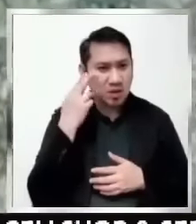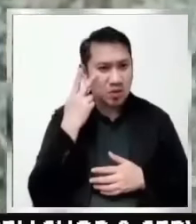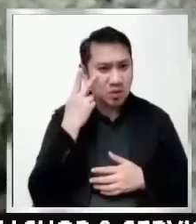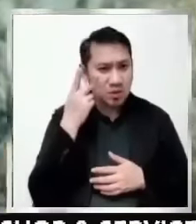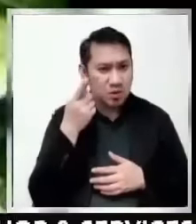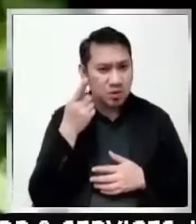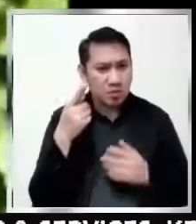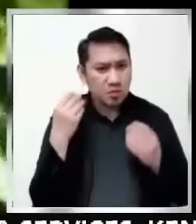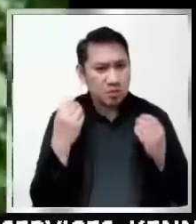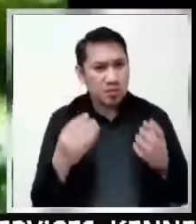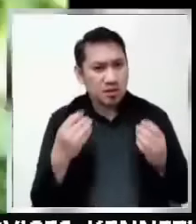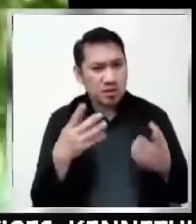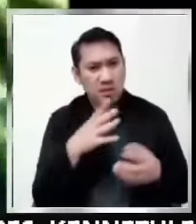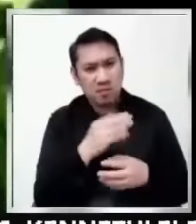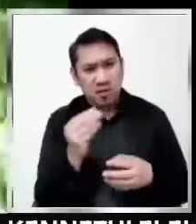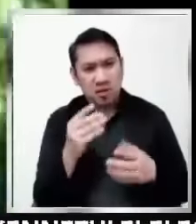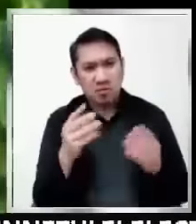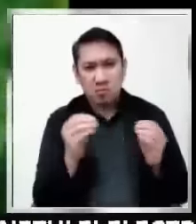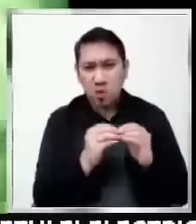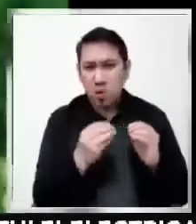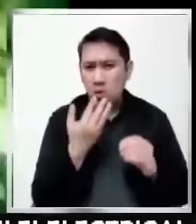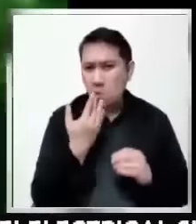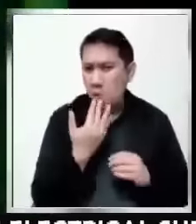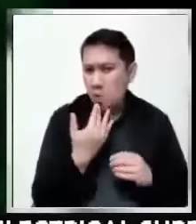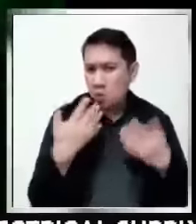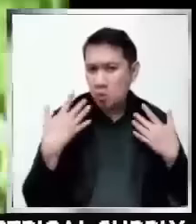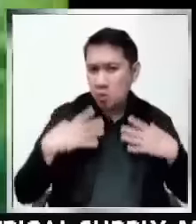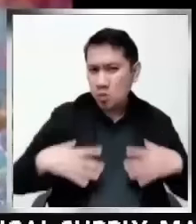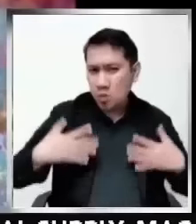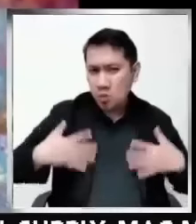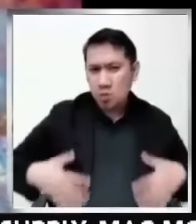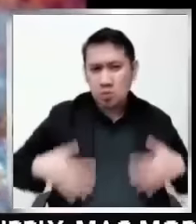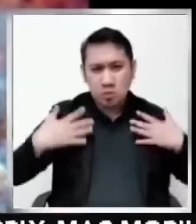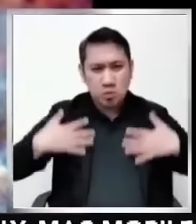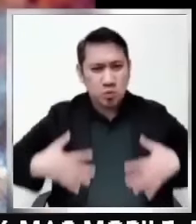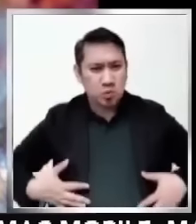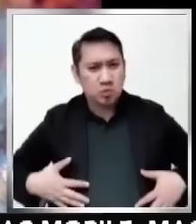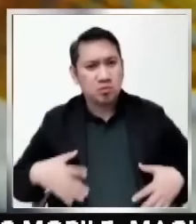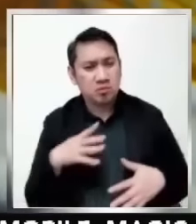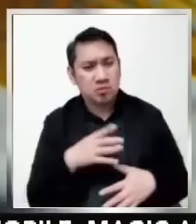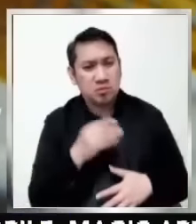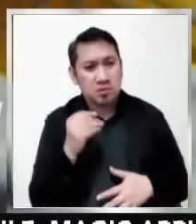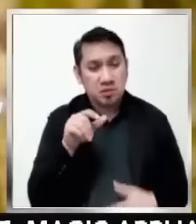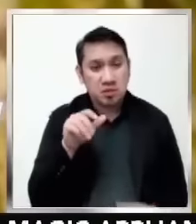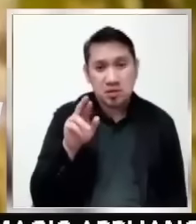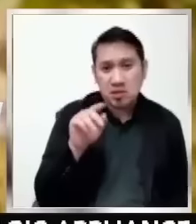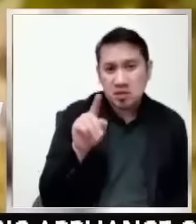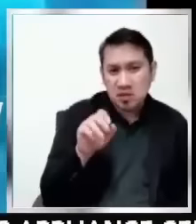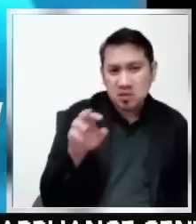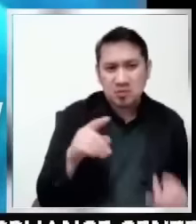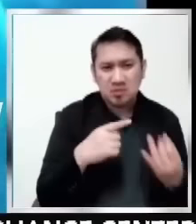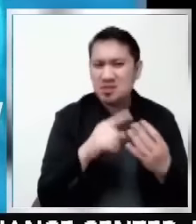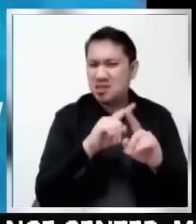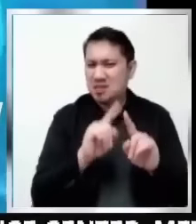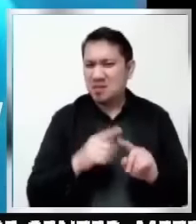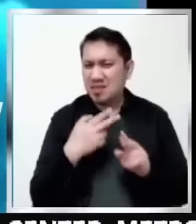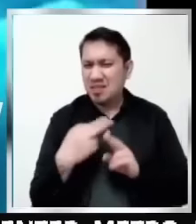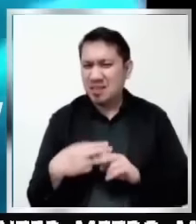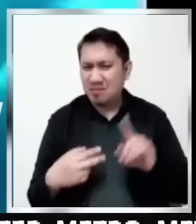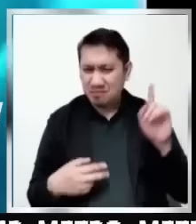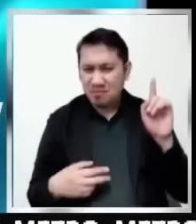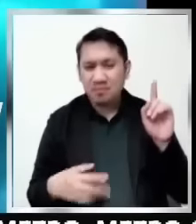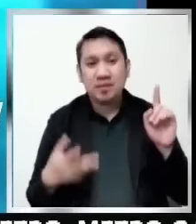pinakamarami at marahil pinakamakulay na klase ng isda na matatagpuan sa mga tropical reef. Tinatawag din itong razor wrasse, cleaver wrasse at razor fish. Sa Pilipinas, kilala